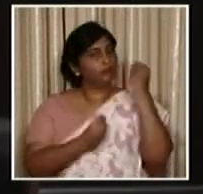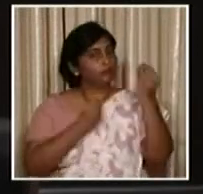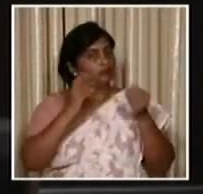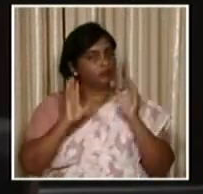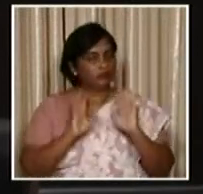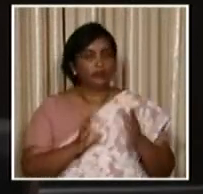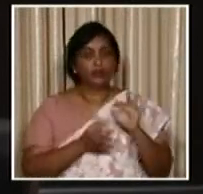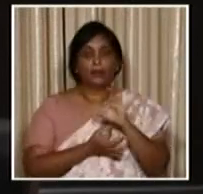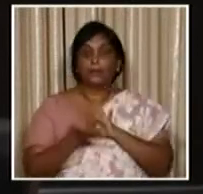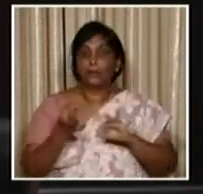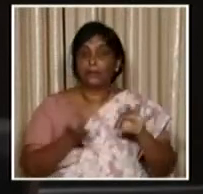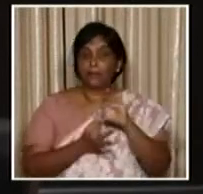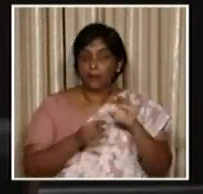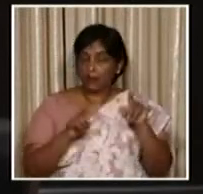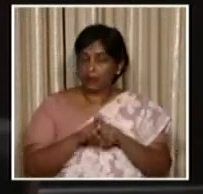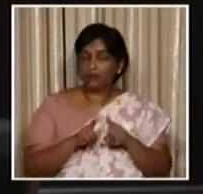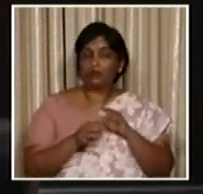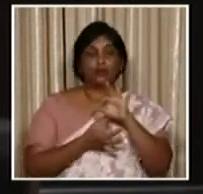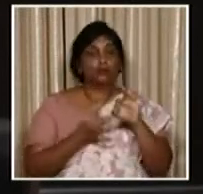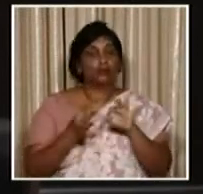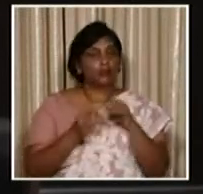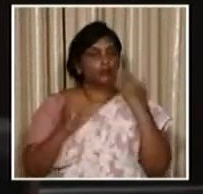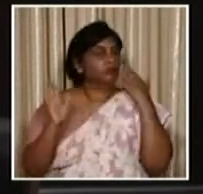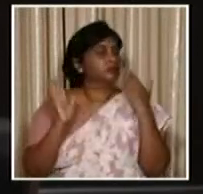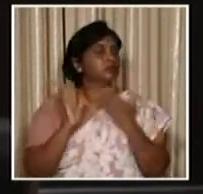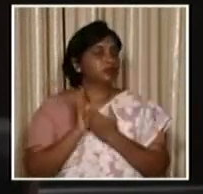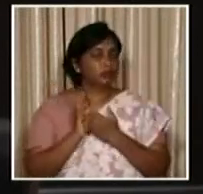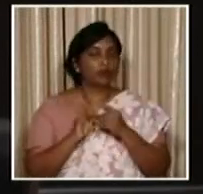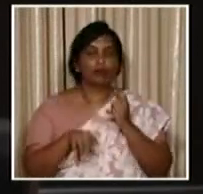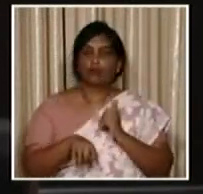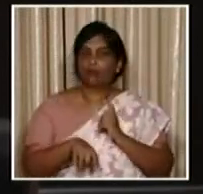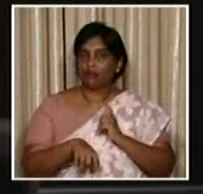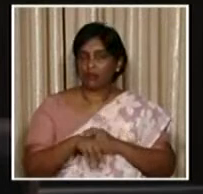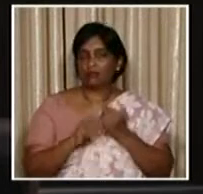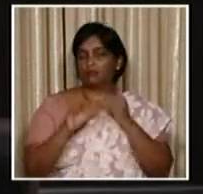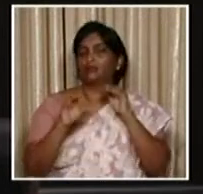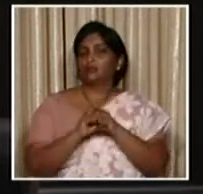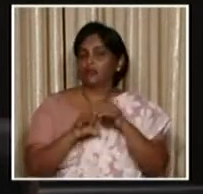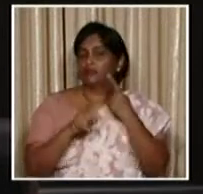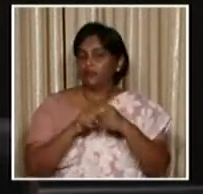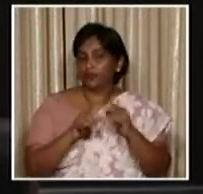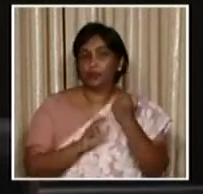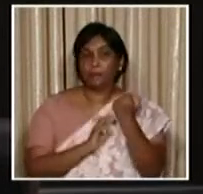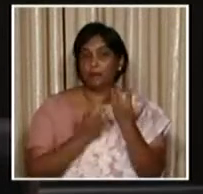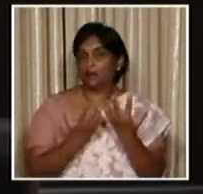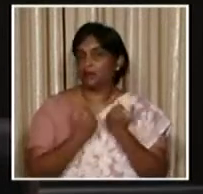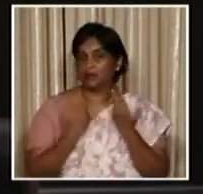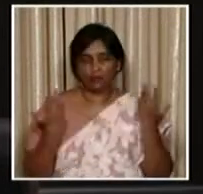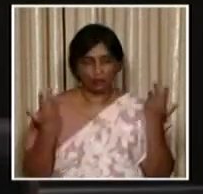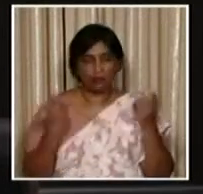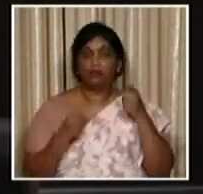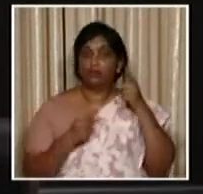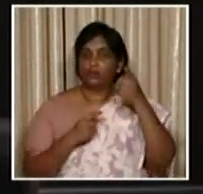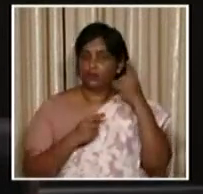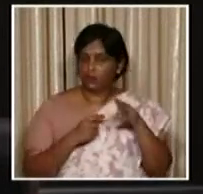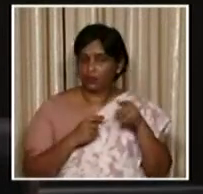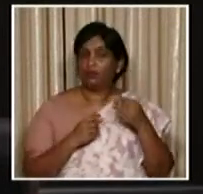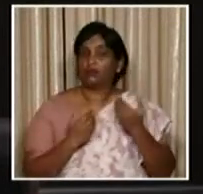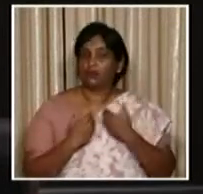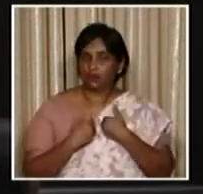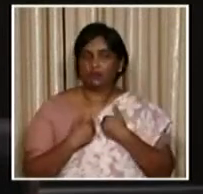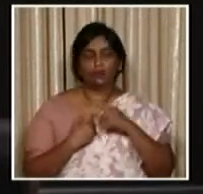දීලා ප්‍රජාතාන්ත්‍රිකව ප්‍රජාතන්ත්‍රවාදීව ඒ අවස්ථාවට යොමු වුණා මිසක් බලය අල්ලගෙන හිටියේ නැහැ ඒ නිසා